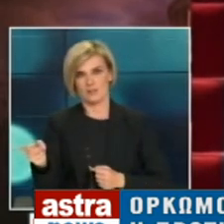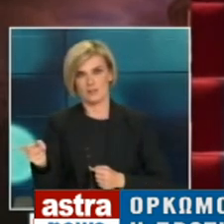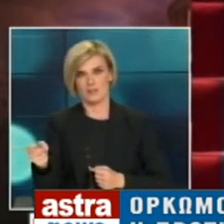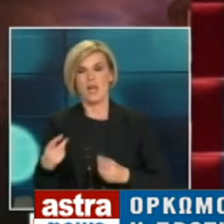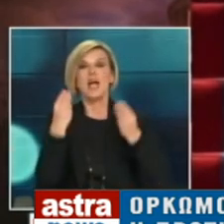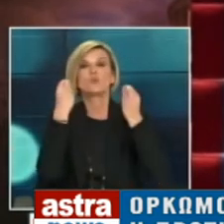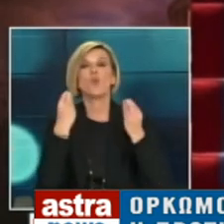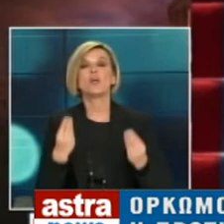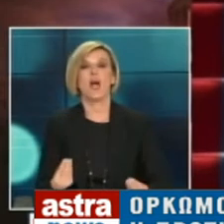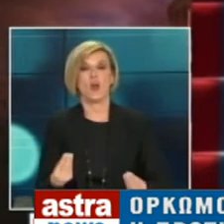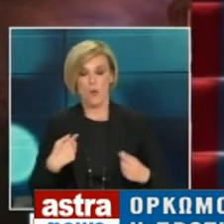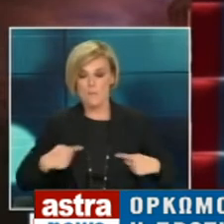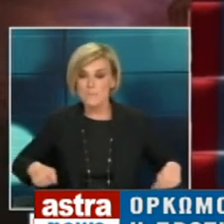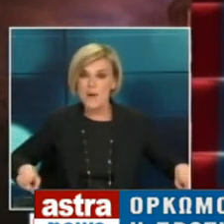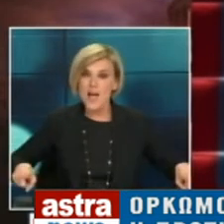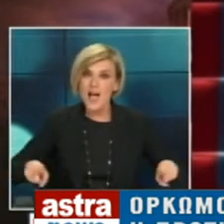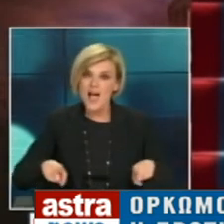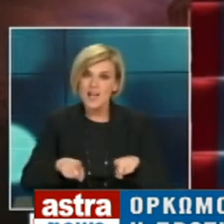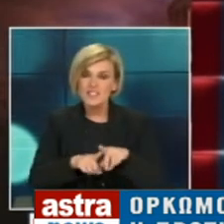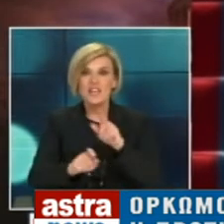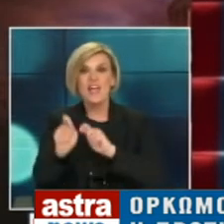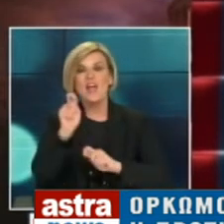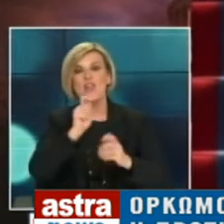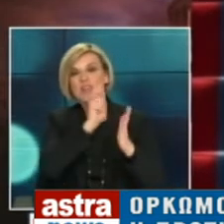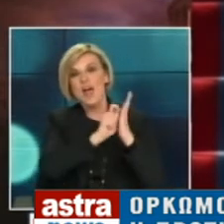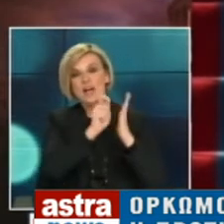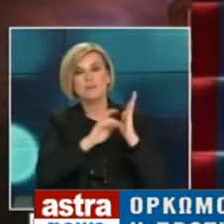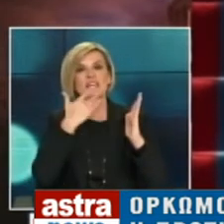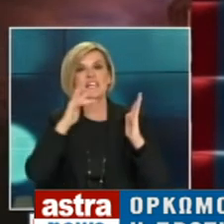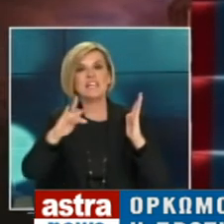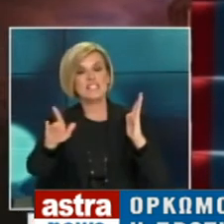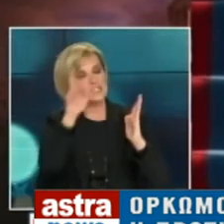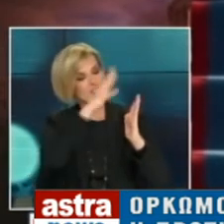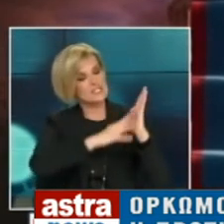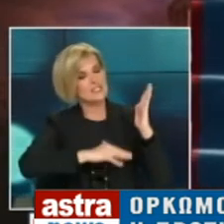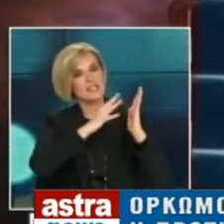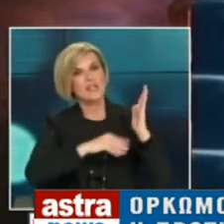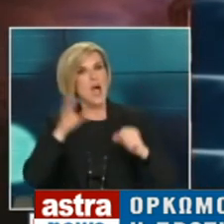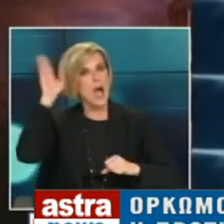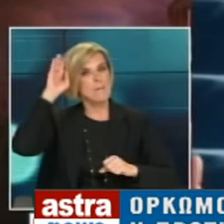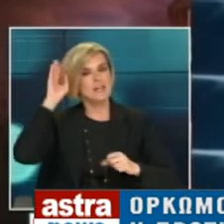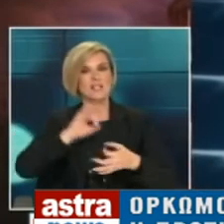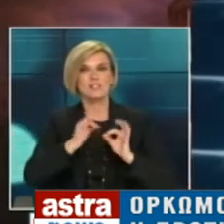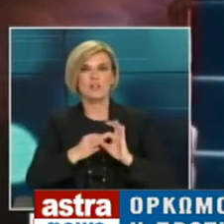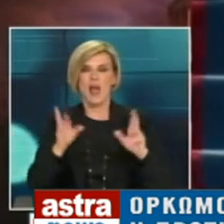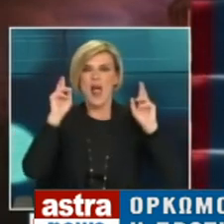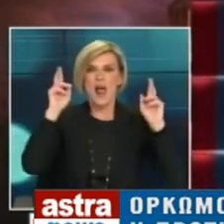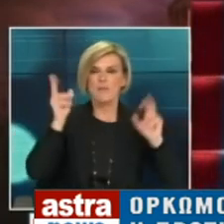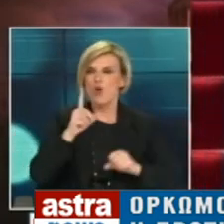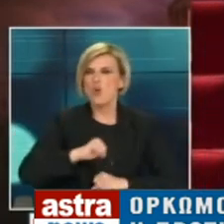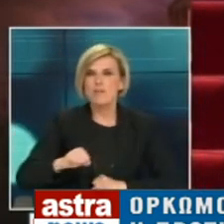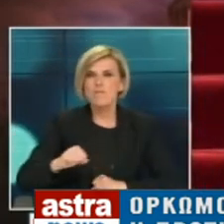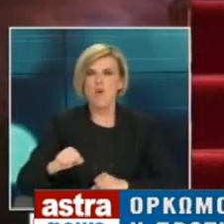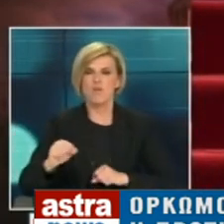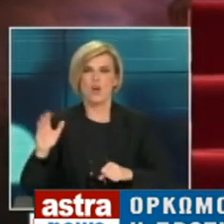γενικότερο καλό. Και μαζί θα γράψουμε τη χρυσή σελίδα της αμερικανικής ιστορίας. Μια σελίδα βασισμένη στην ελπίδα, όχι στο φόβο, όχι στη διαίρεση των